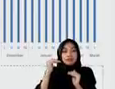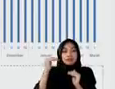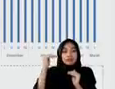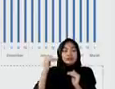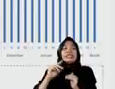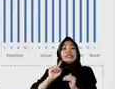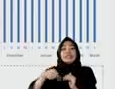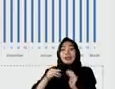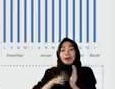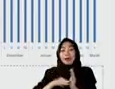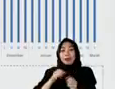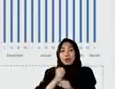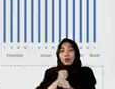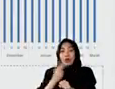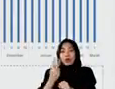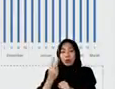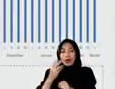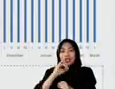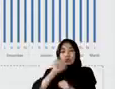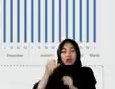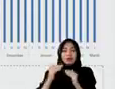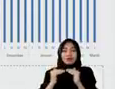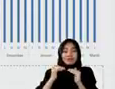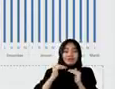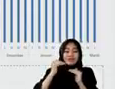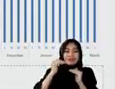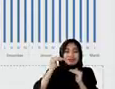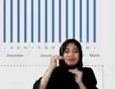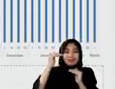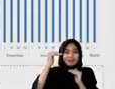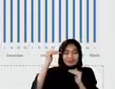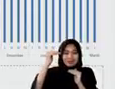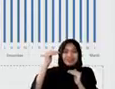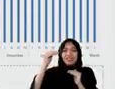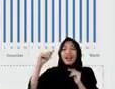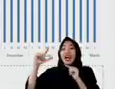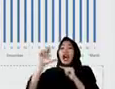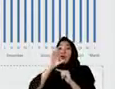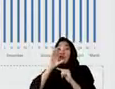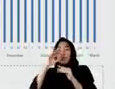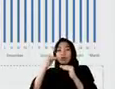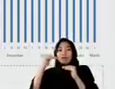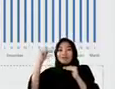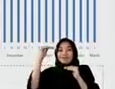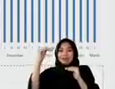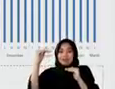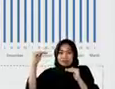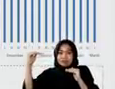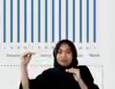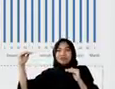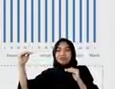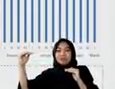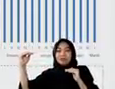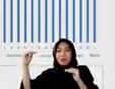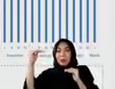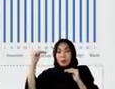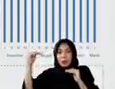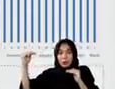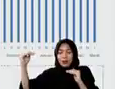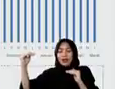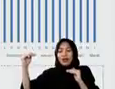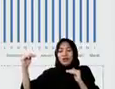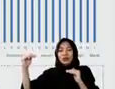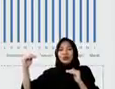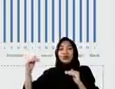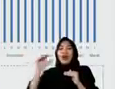bulan Juli dan kemudian cenderung stabil sampai minggu keempat bulan Agustus. Namun, seiring dengan adanya libur